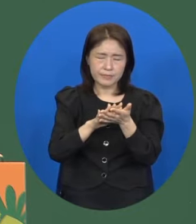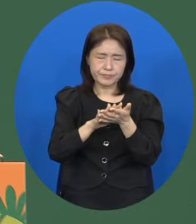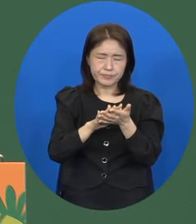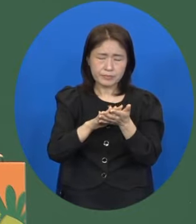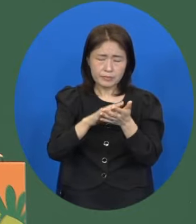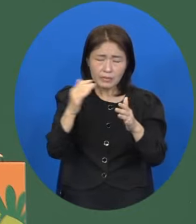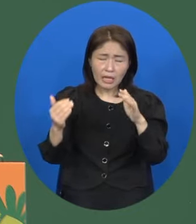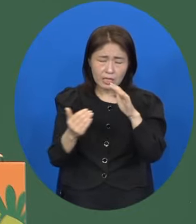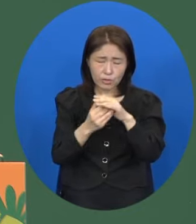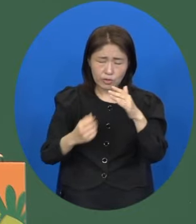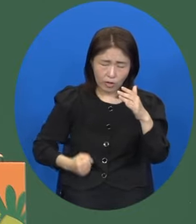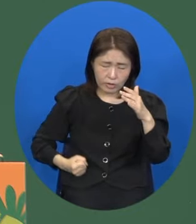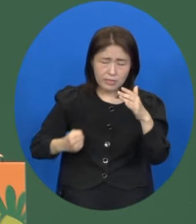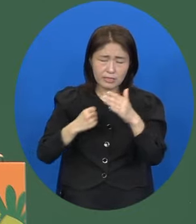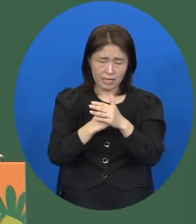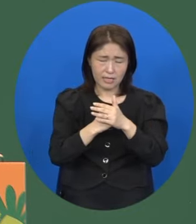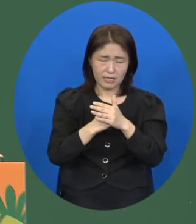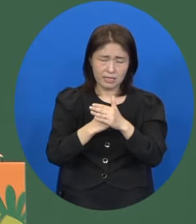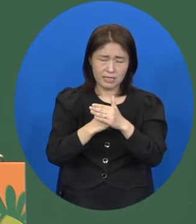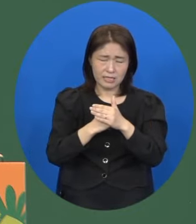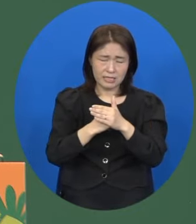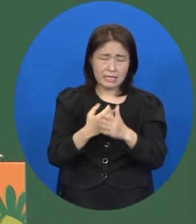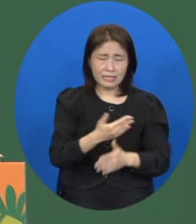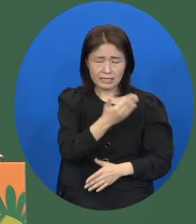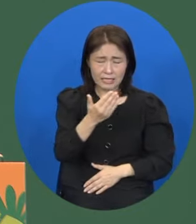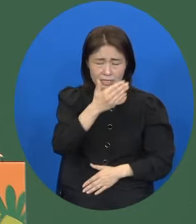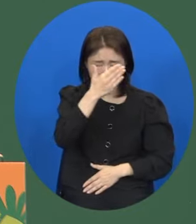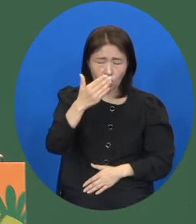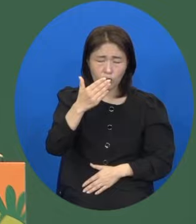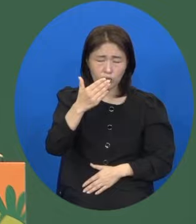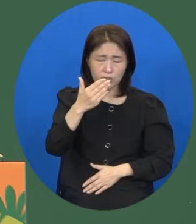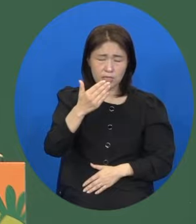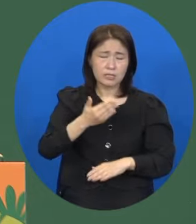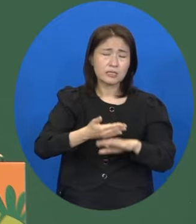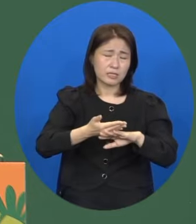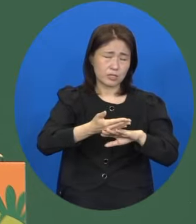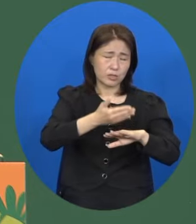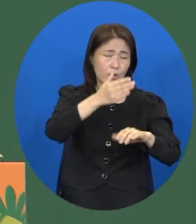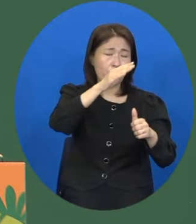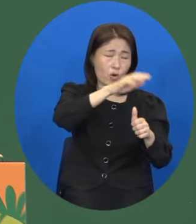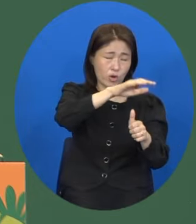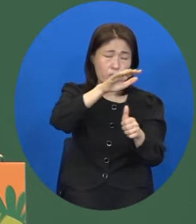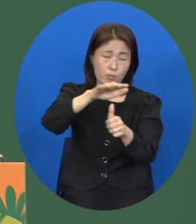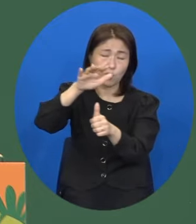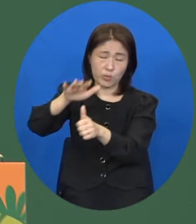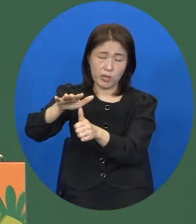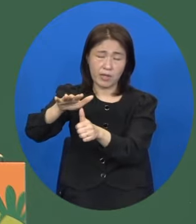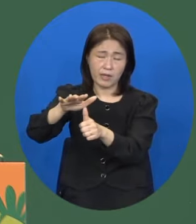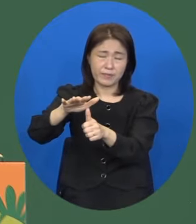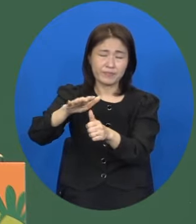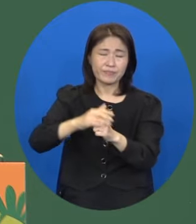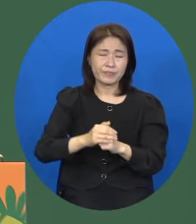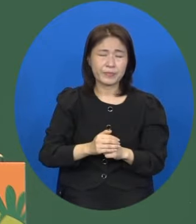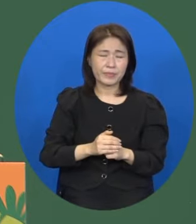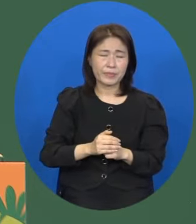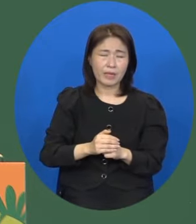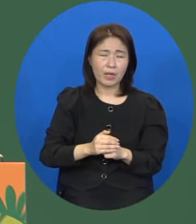결단하고 다짐하는 당신의 청년들 머리 위에 그들의 모든 업과 학업